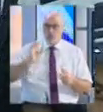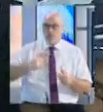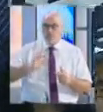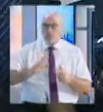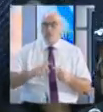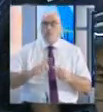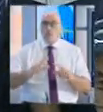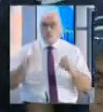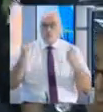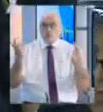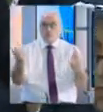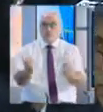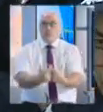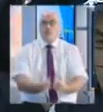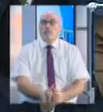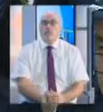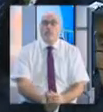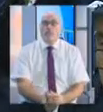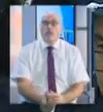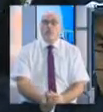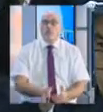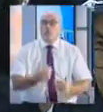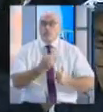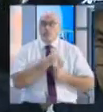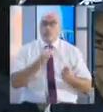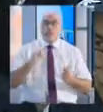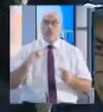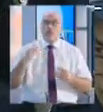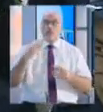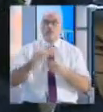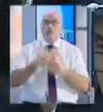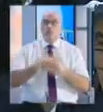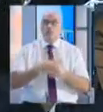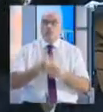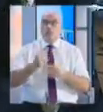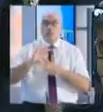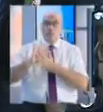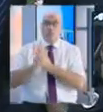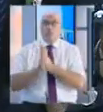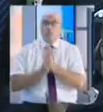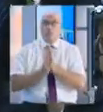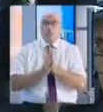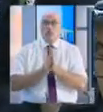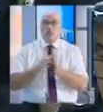وأنتم لاحظتم تدخل جيش بناء العتيد يعني بالنسبة لإطفاء الحرائق عن طريق